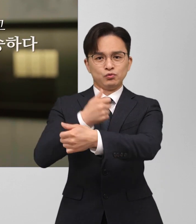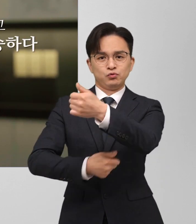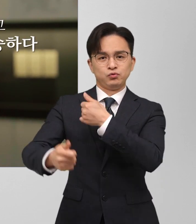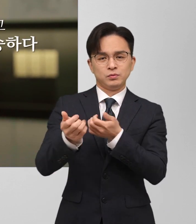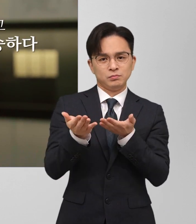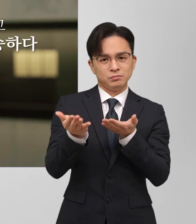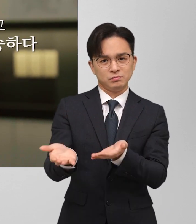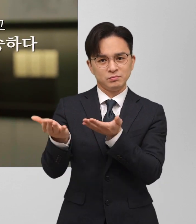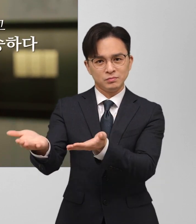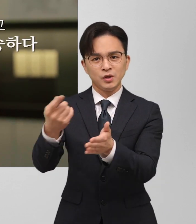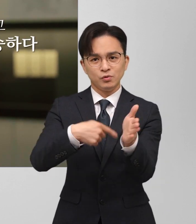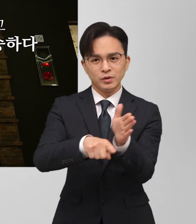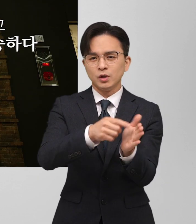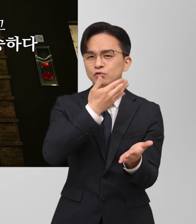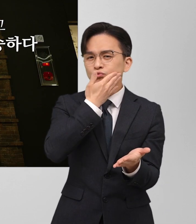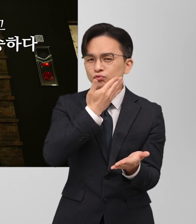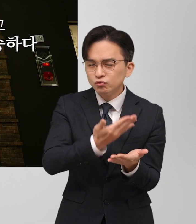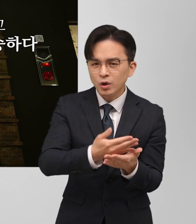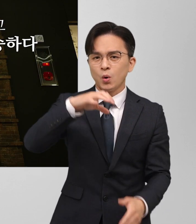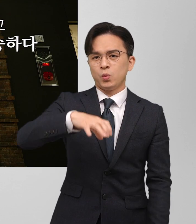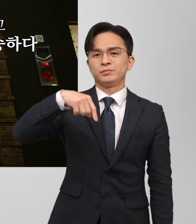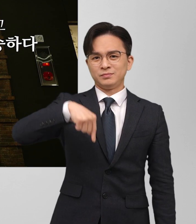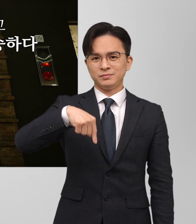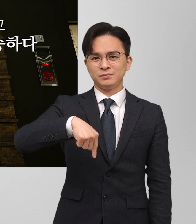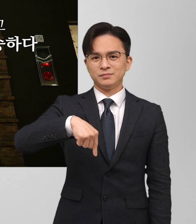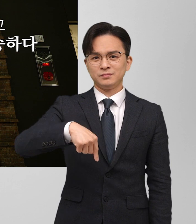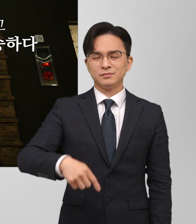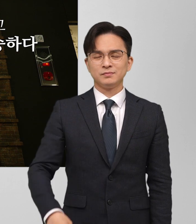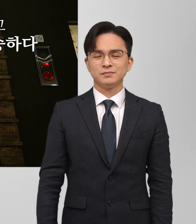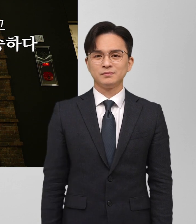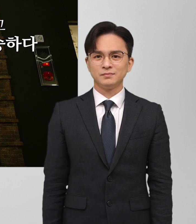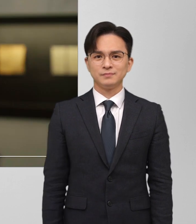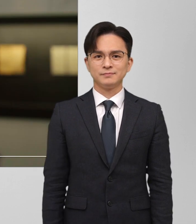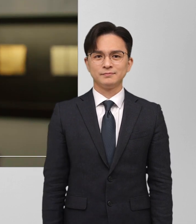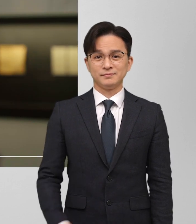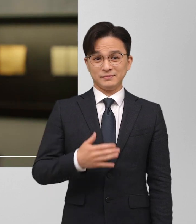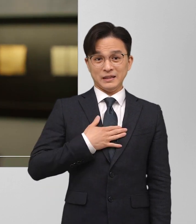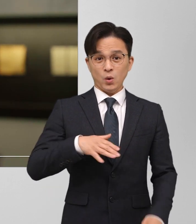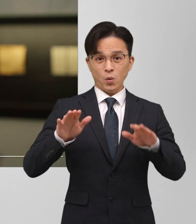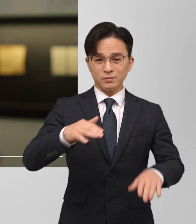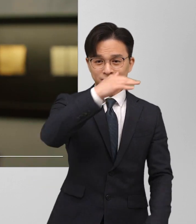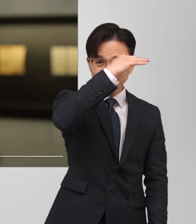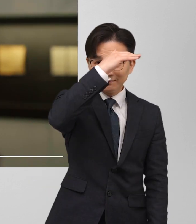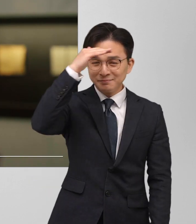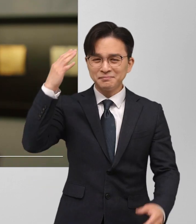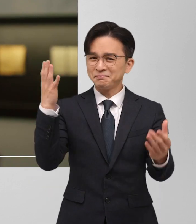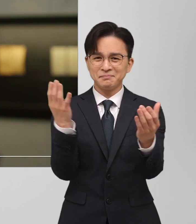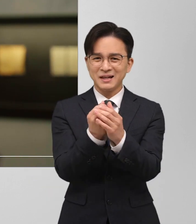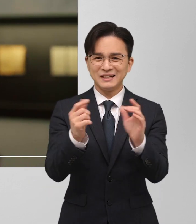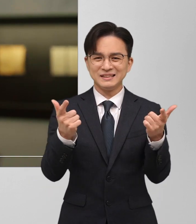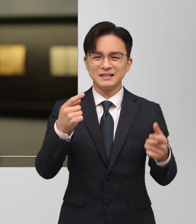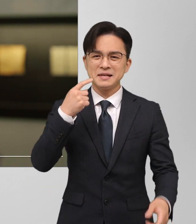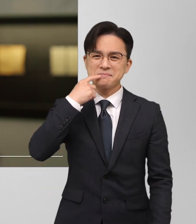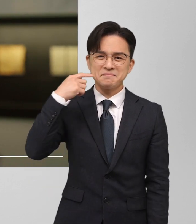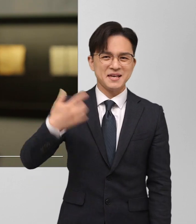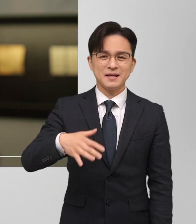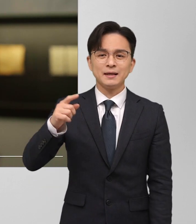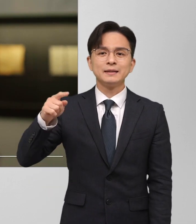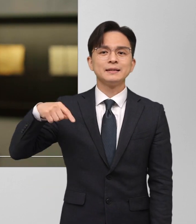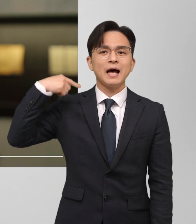전승하고자 의미를 두고 있는 아주 큰 의미가 있는 곳입니다. 저도 오늘 잠시나마